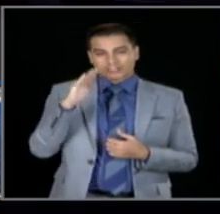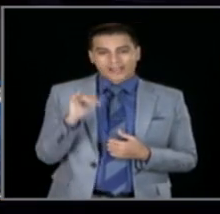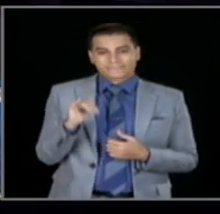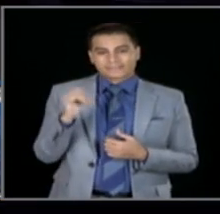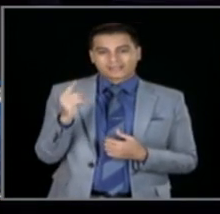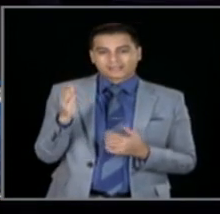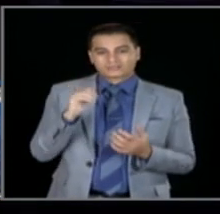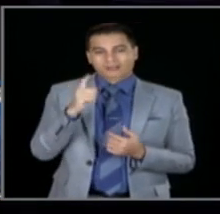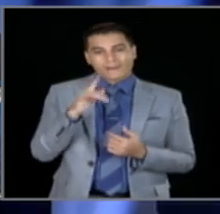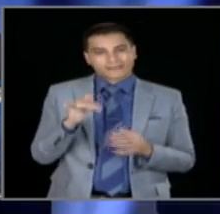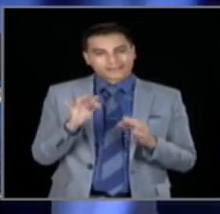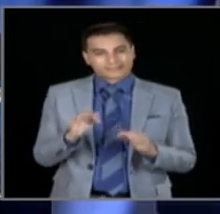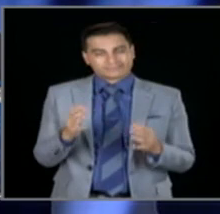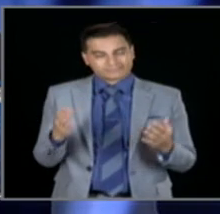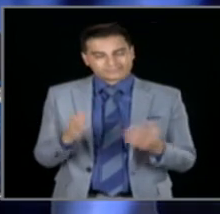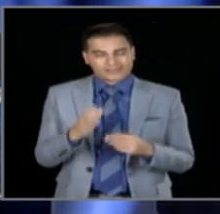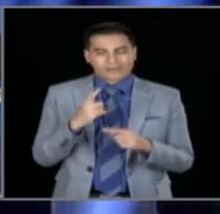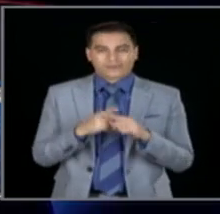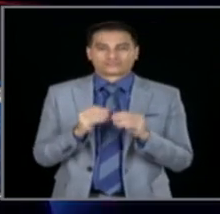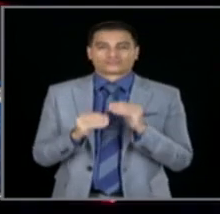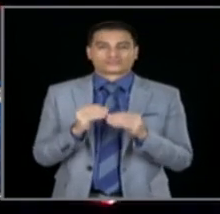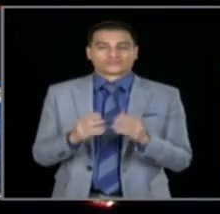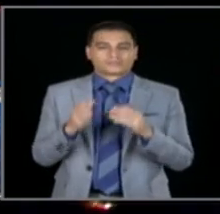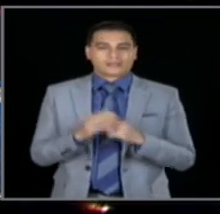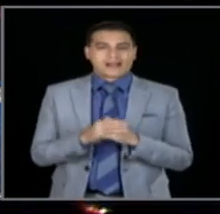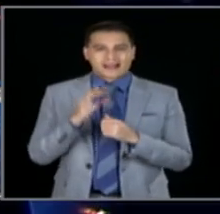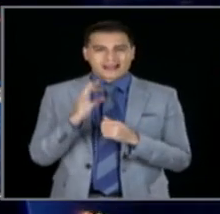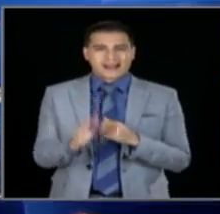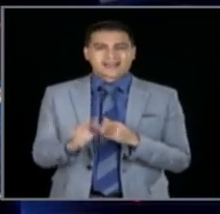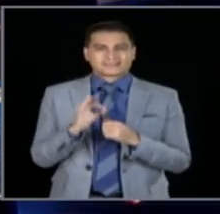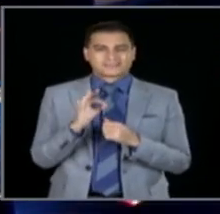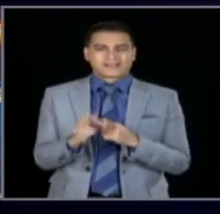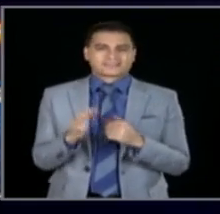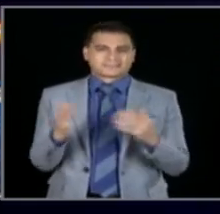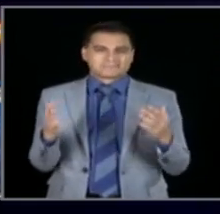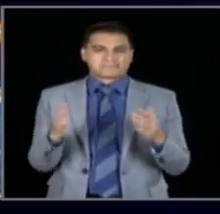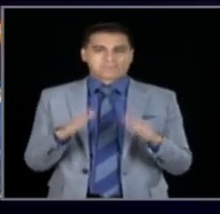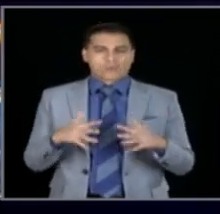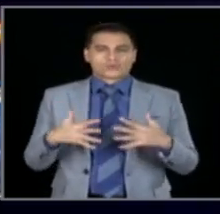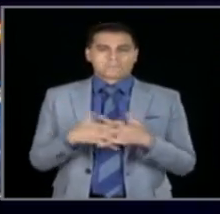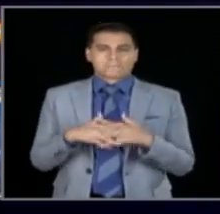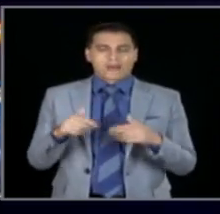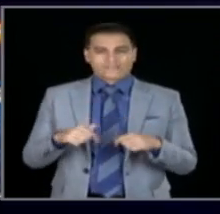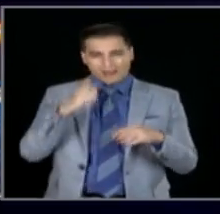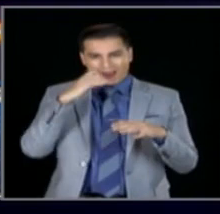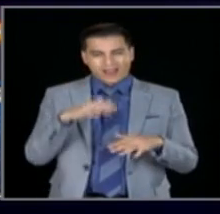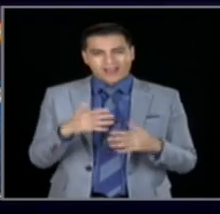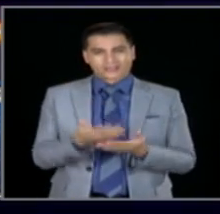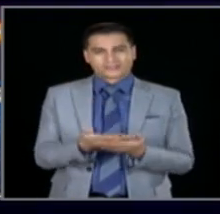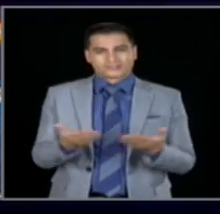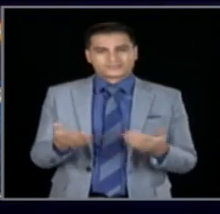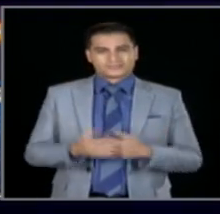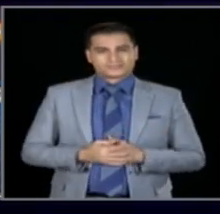طبعا سمير صبري اجابه خاطئه لازم يكون واحد موجود معنا في العصر ده